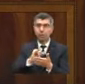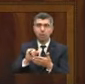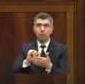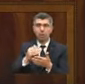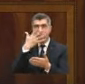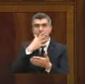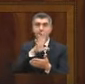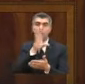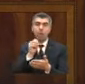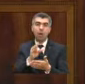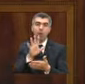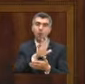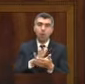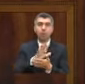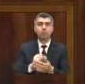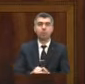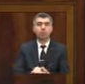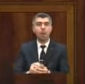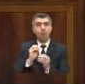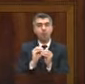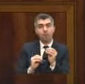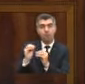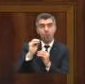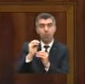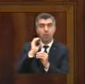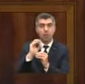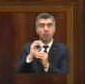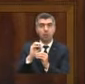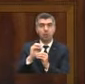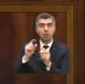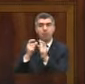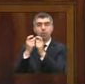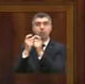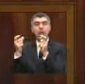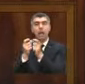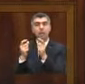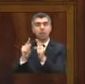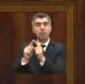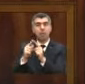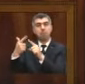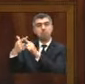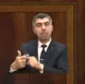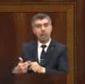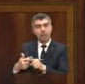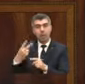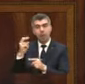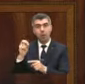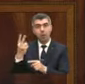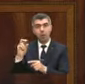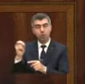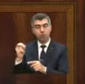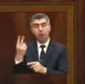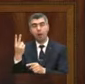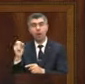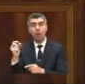إقليميا. وأيضا الرفع من المجهود الاستثمار العمومي اللي ما نقصش في ميزانية 2020 ما نقصش في ميزانية